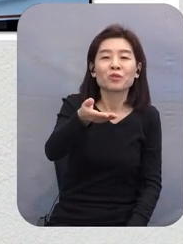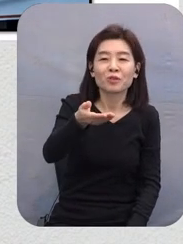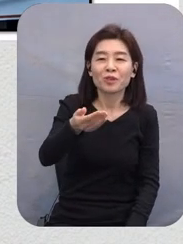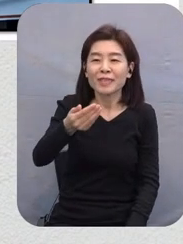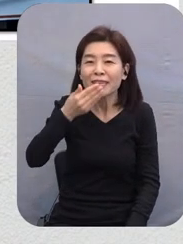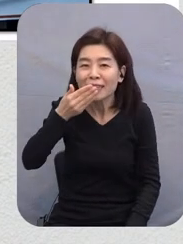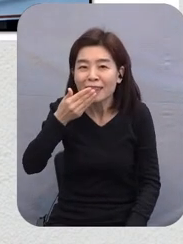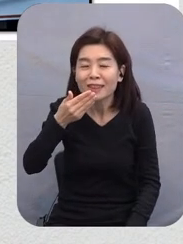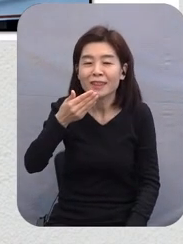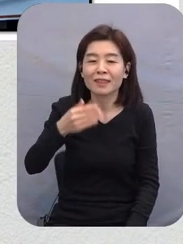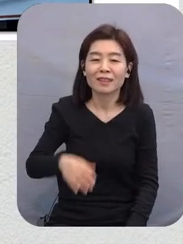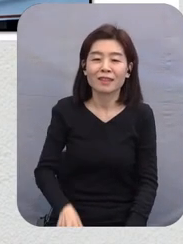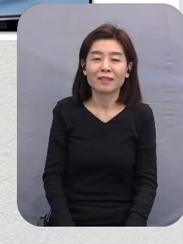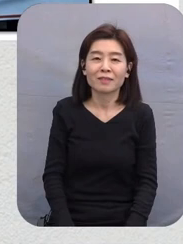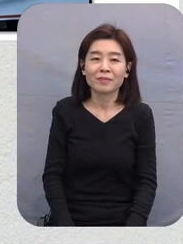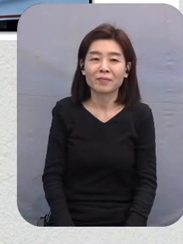드세요.